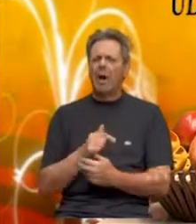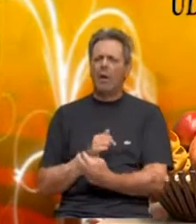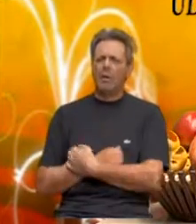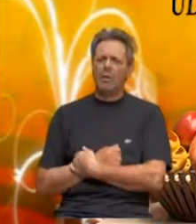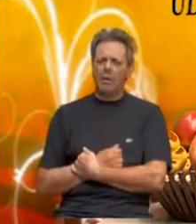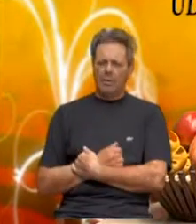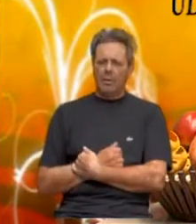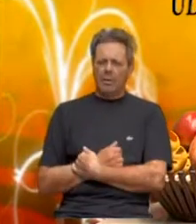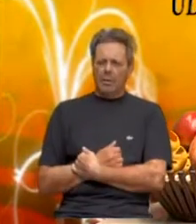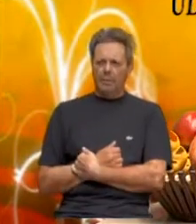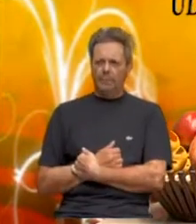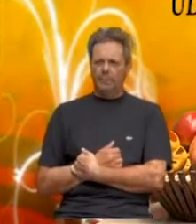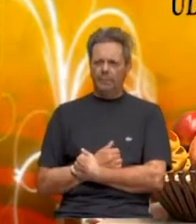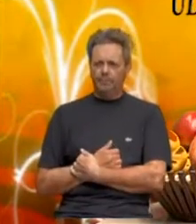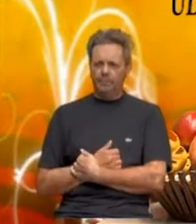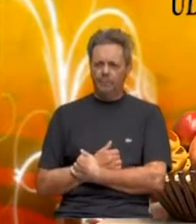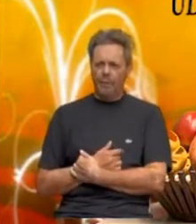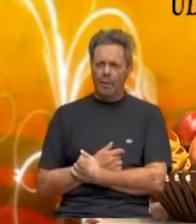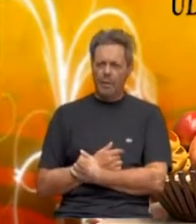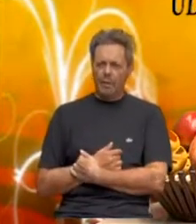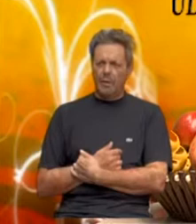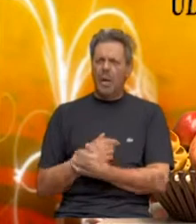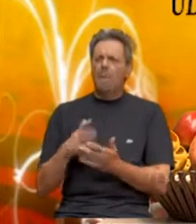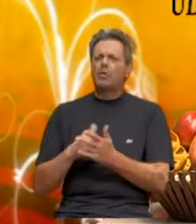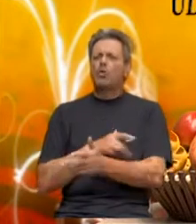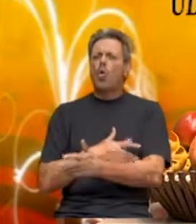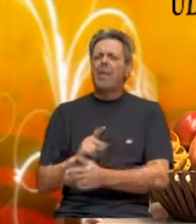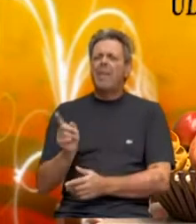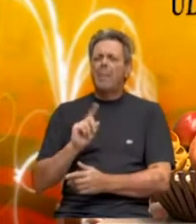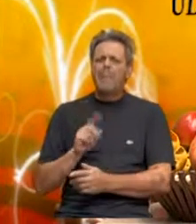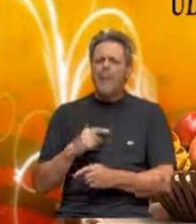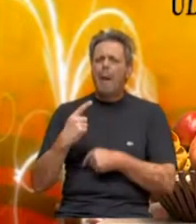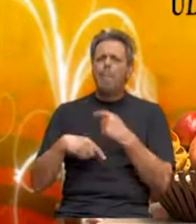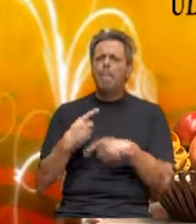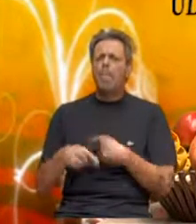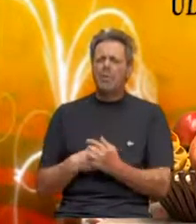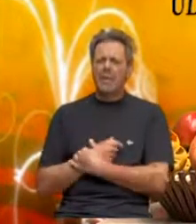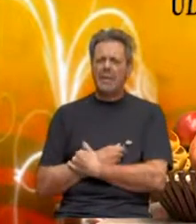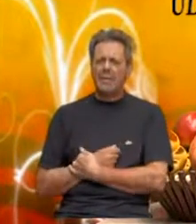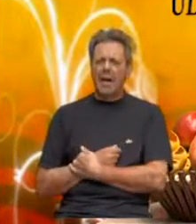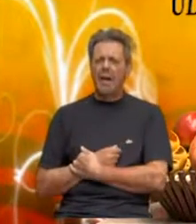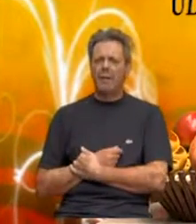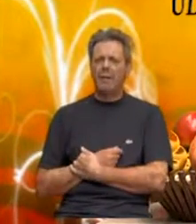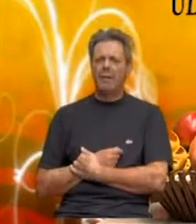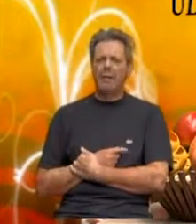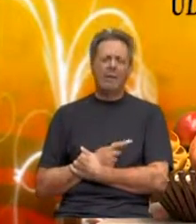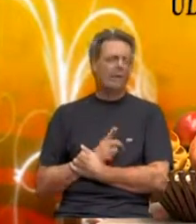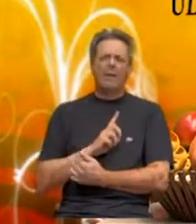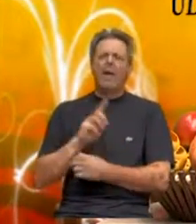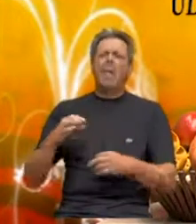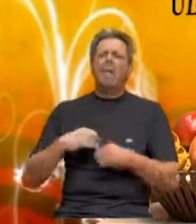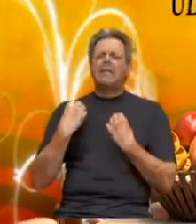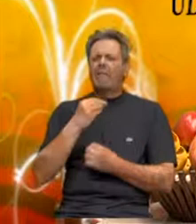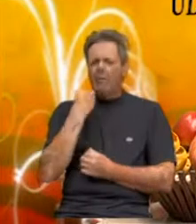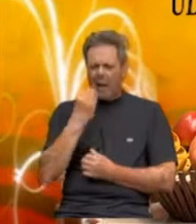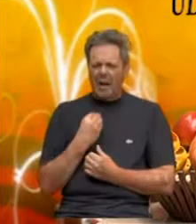u Hrvatskoj kući srca da kolesterol nije isključivo posljedica neke nezdrave prehrane, ajmo reći